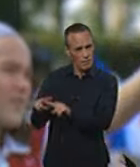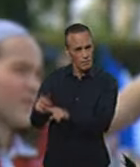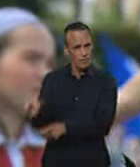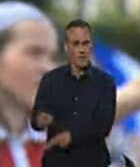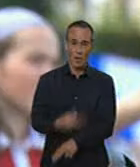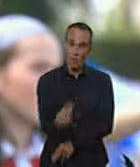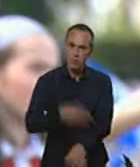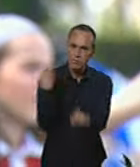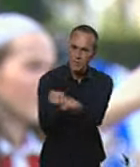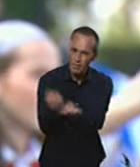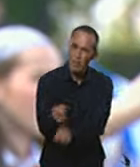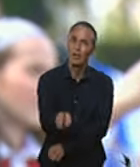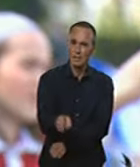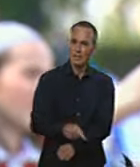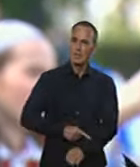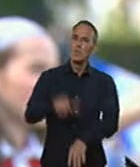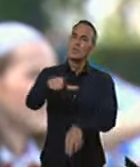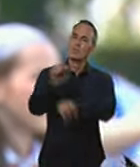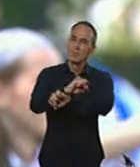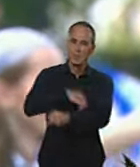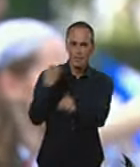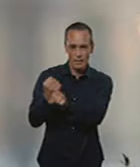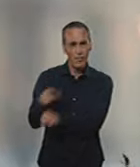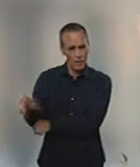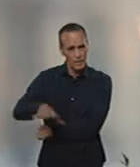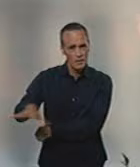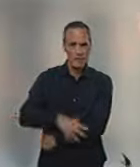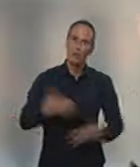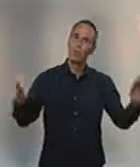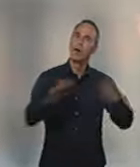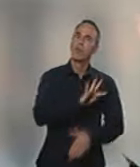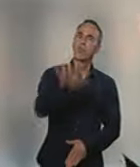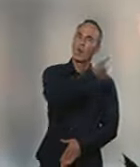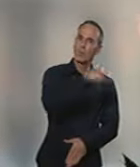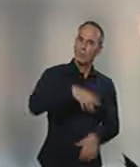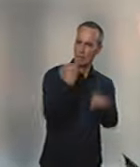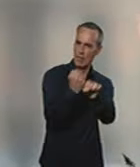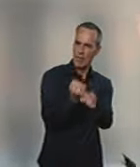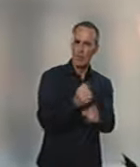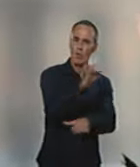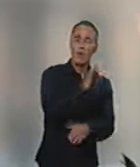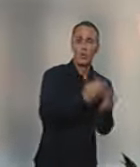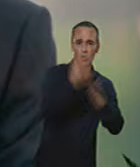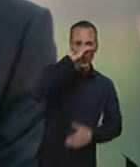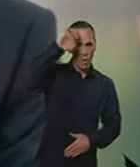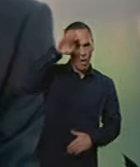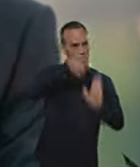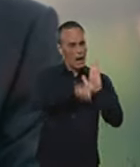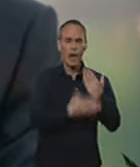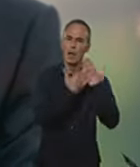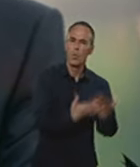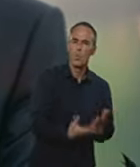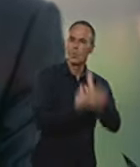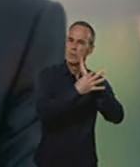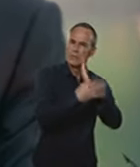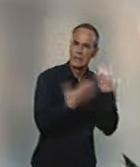travailler les enfants où l'on fait travailler les prisonniers alors comment le travailleur français et le travailleur européen pourront-ils résister